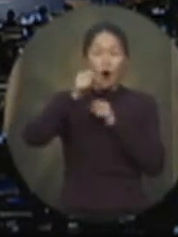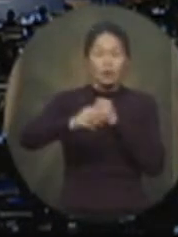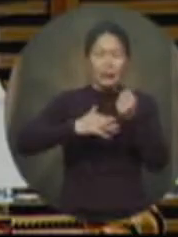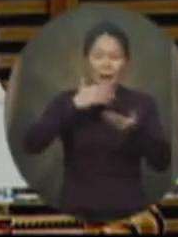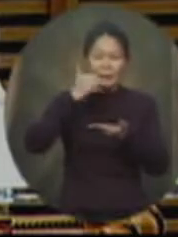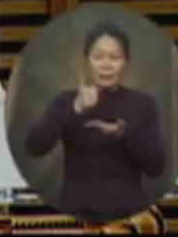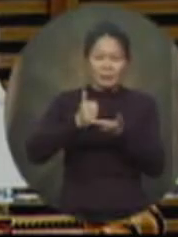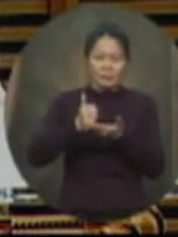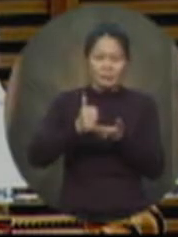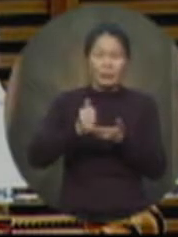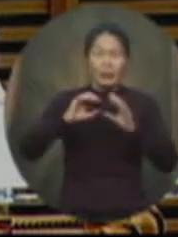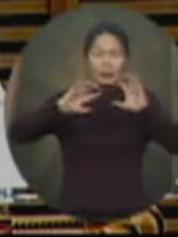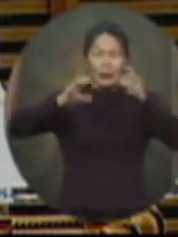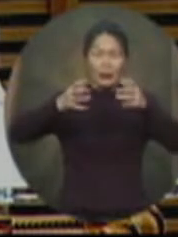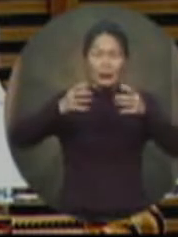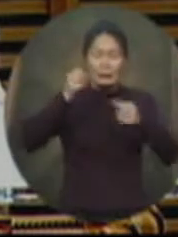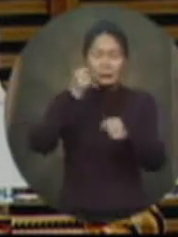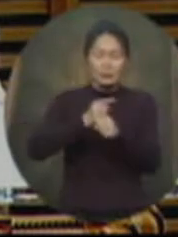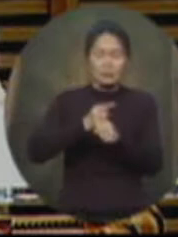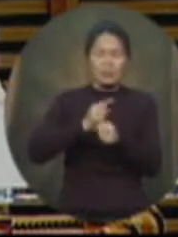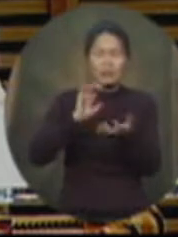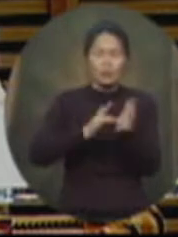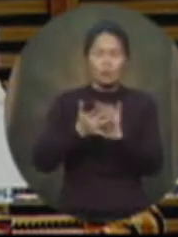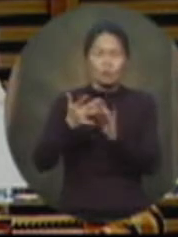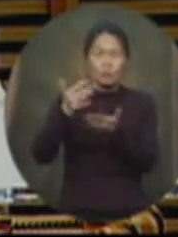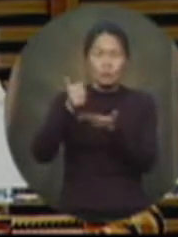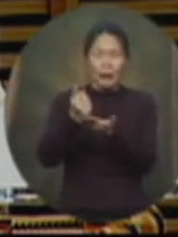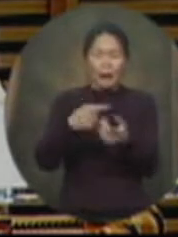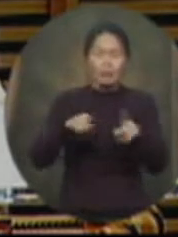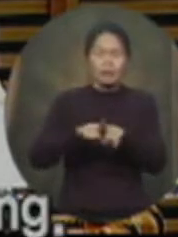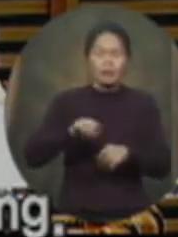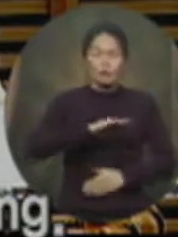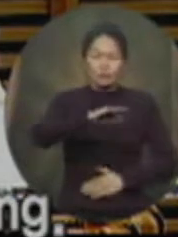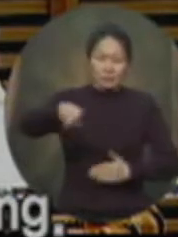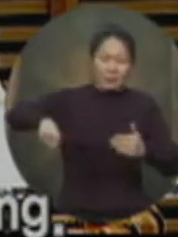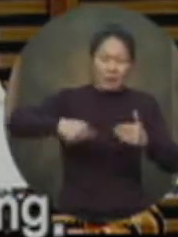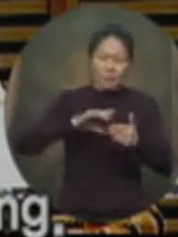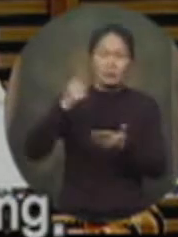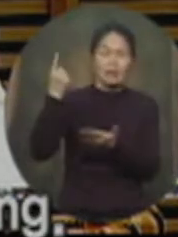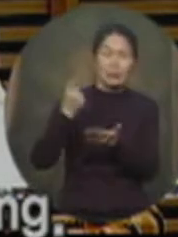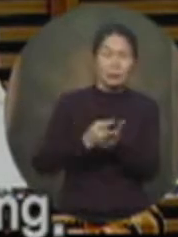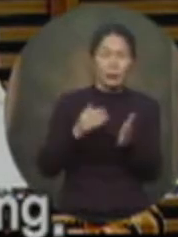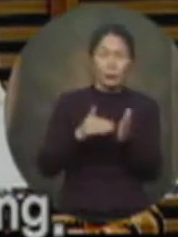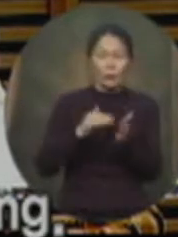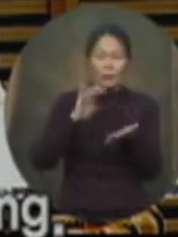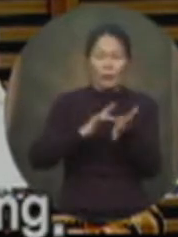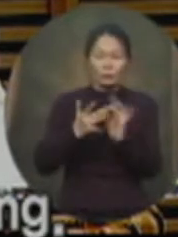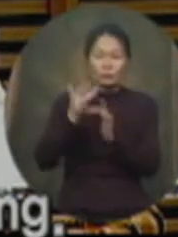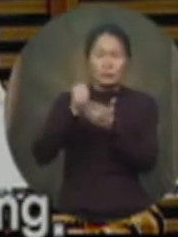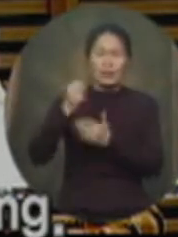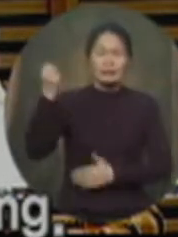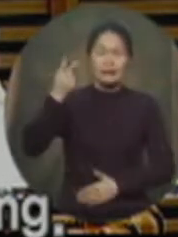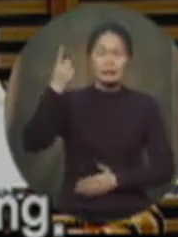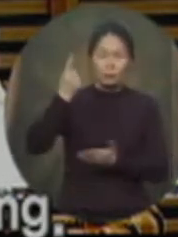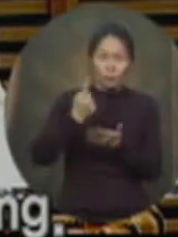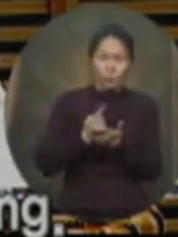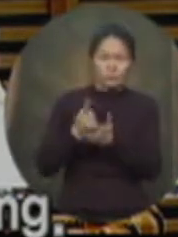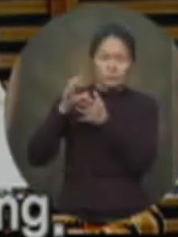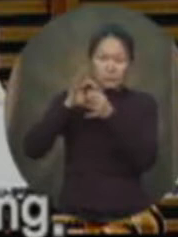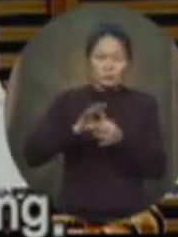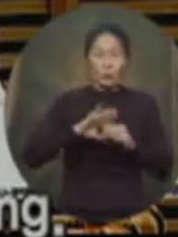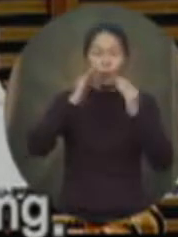나라가 이미 예수님과 함께 우리 가운데 이 믿고 그리고 이제 예수님이 재림 에 오시면서 온 세상에 하나님의